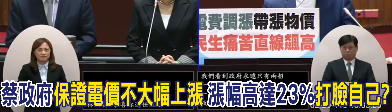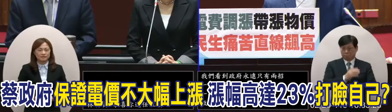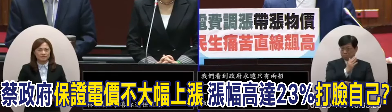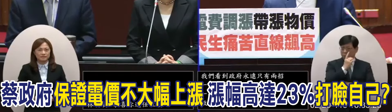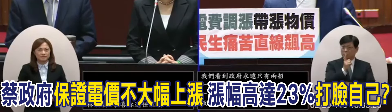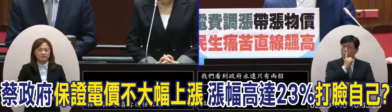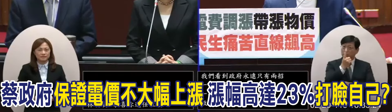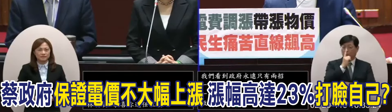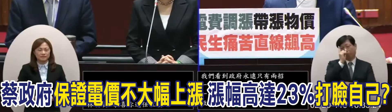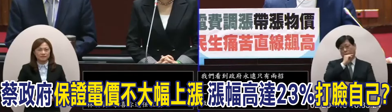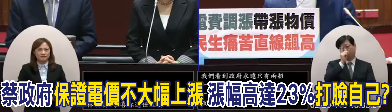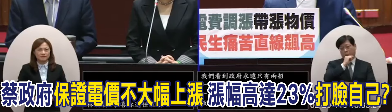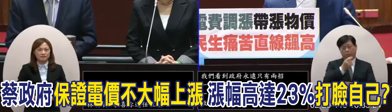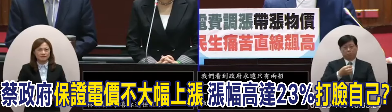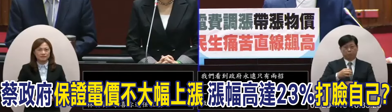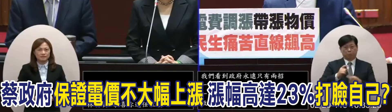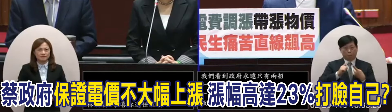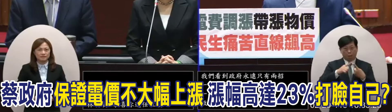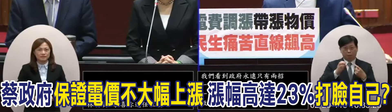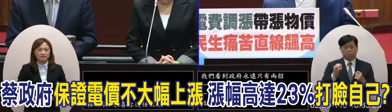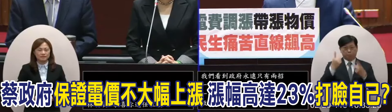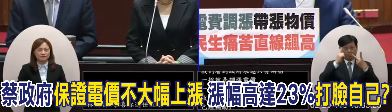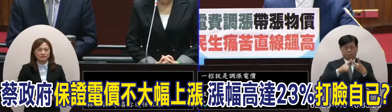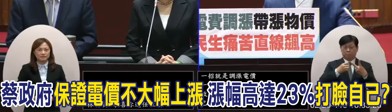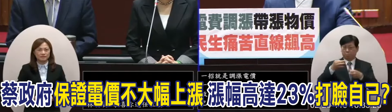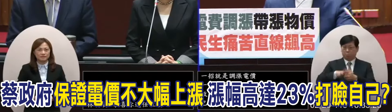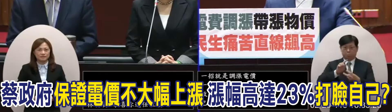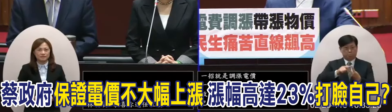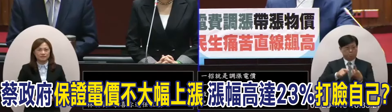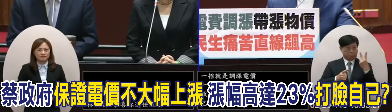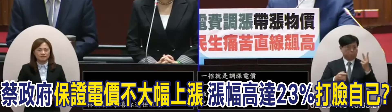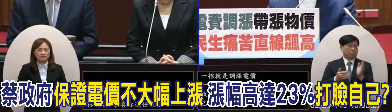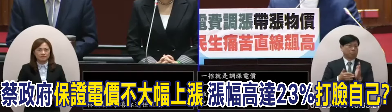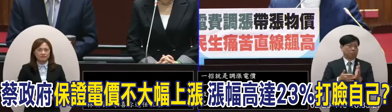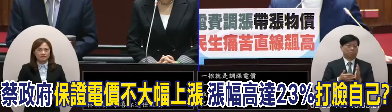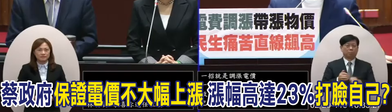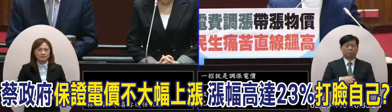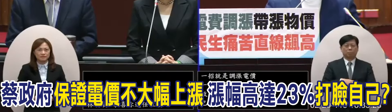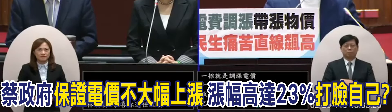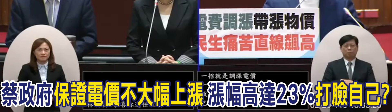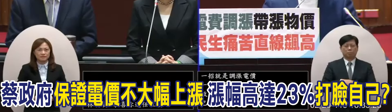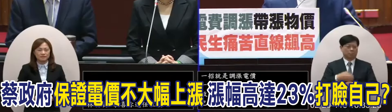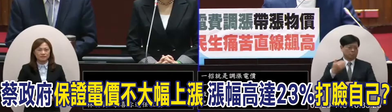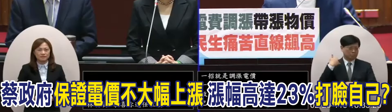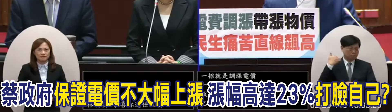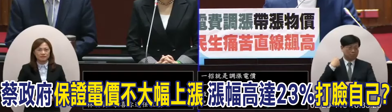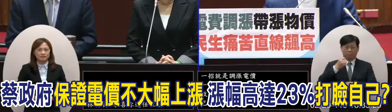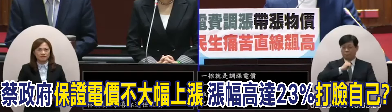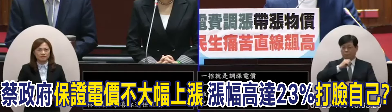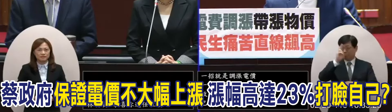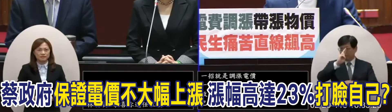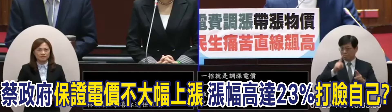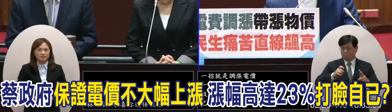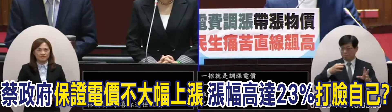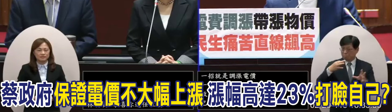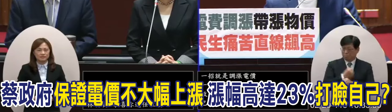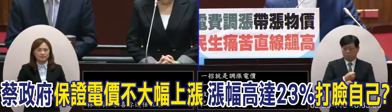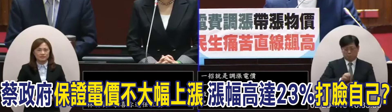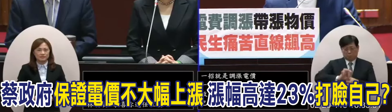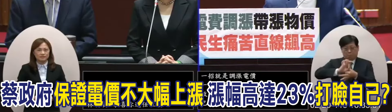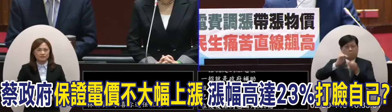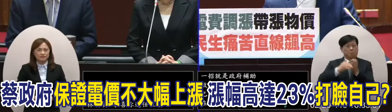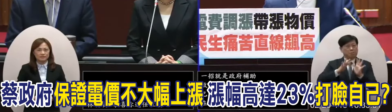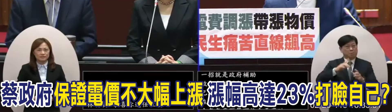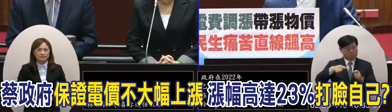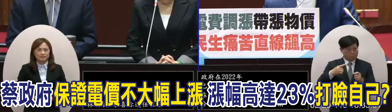政府只会用涨价与补助这两招吗？哈，我想过去台电累计亏损到今